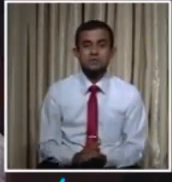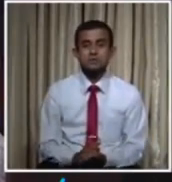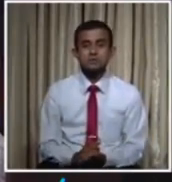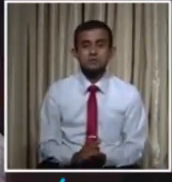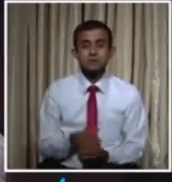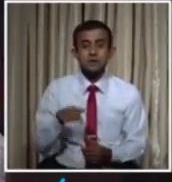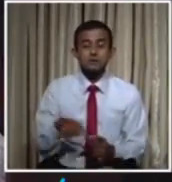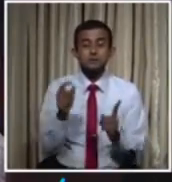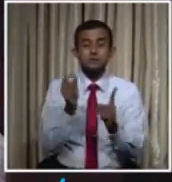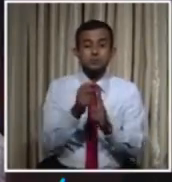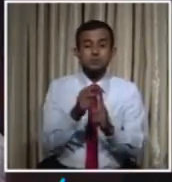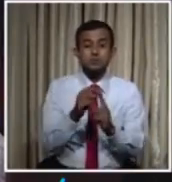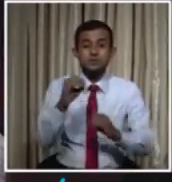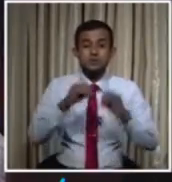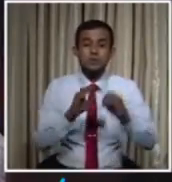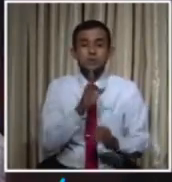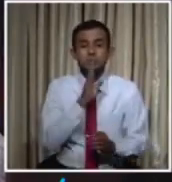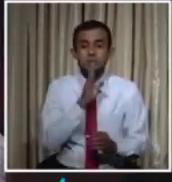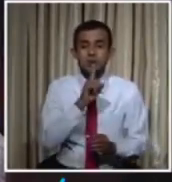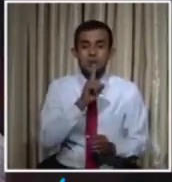අද උද්දමන වේගය දල වශයෙන් කිව්වොත්